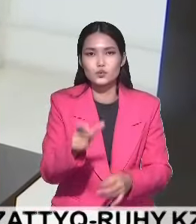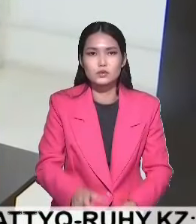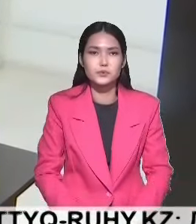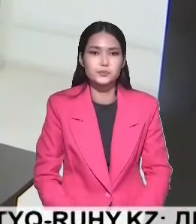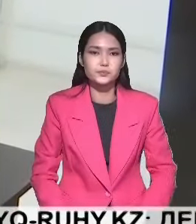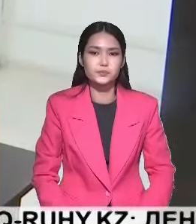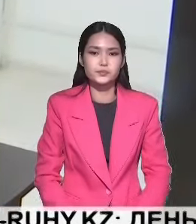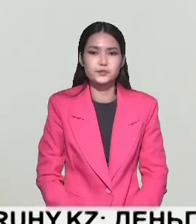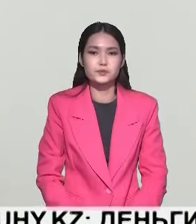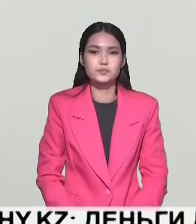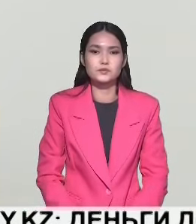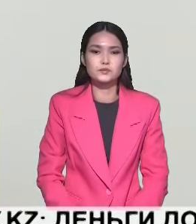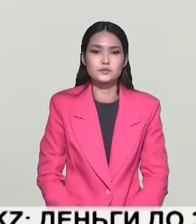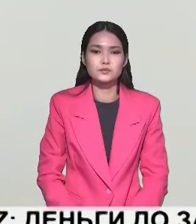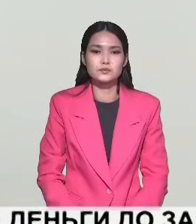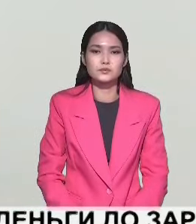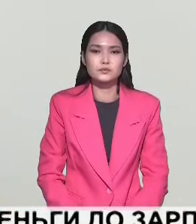подсудимого.